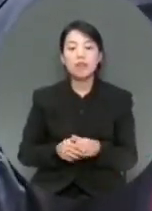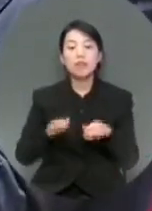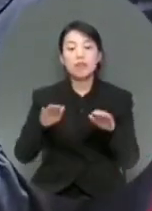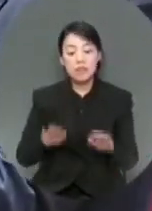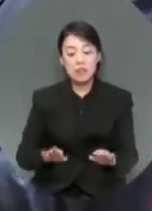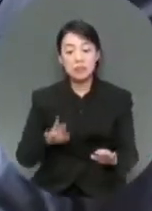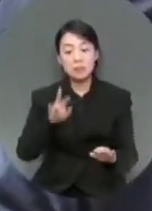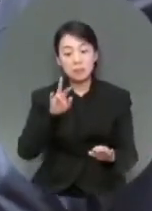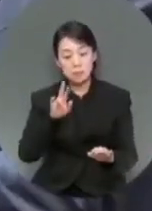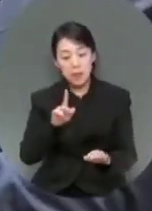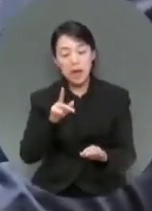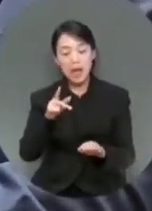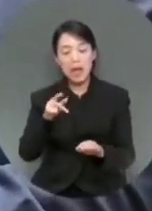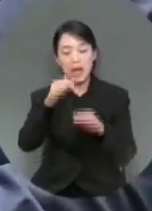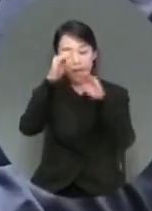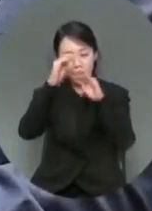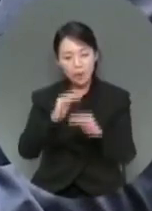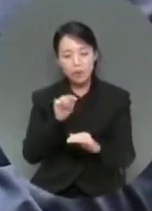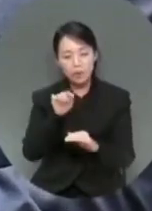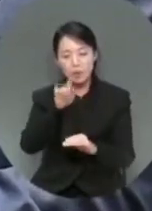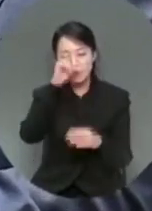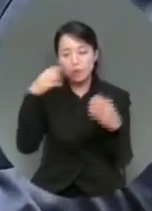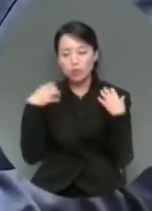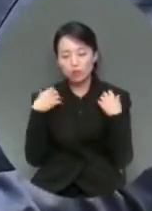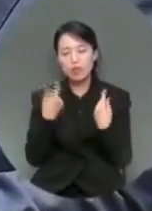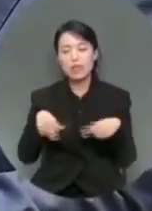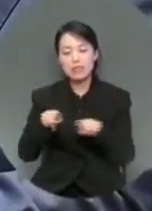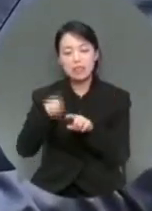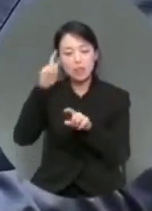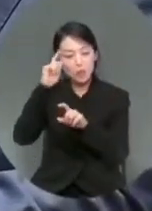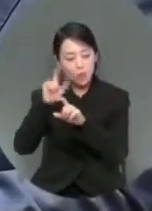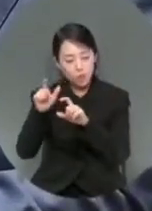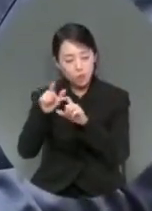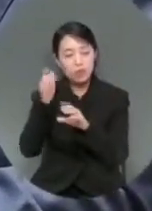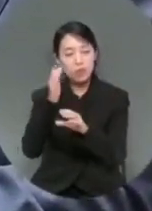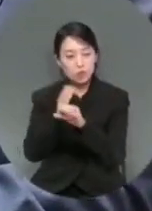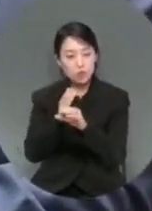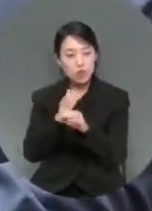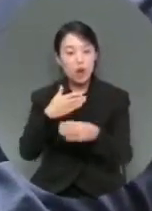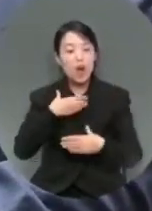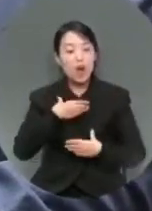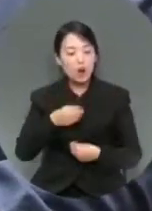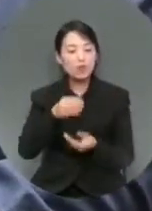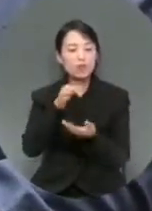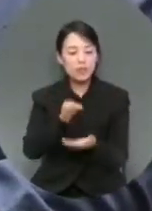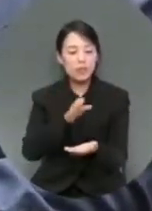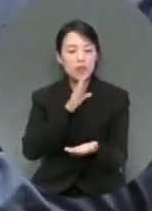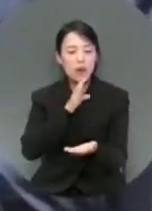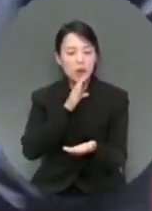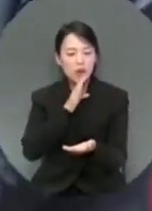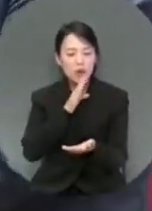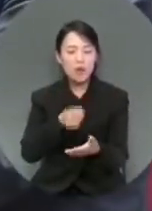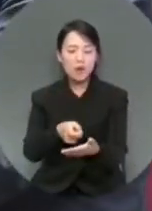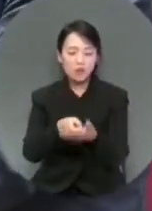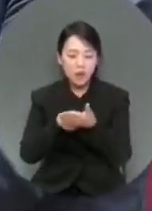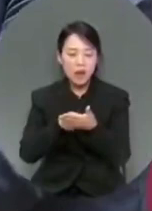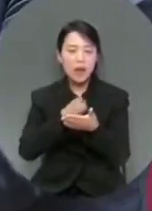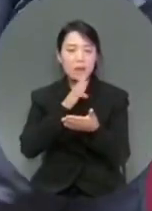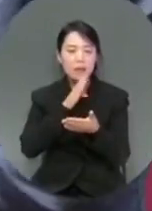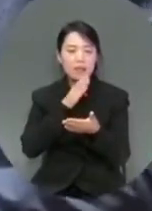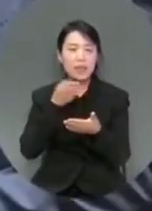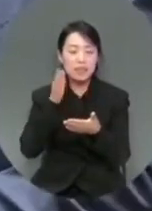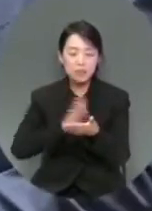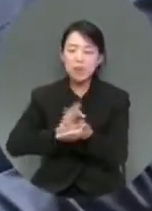주신 그 부분에 관해서 정부도 생각을 같이 한다. 그래서 건전 재정 기조를 유지하고 허리띠는 졸라매되 쓸 부분은 써야 되겠다. 그래서 약자